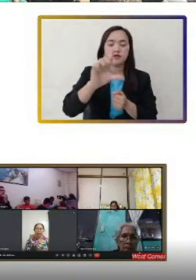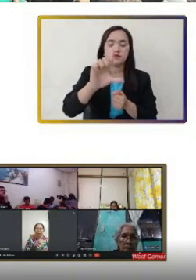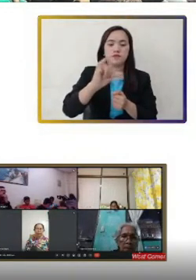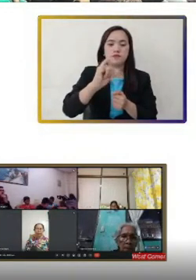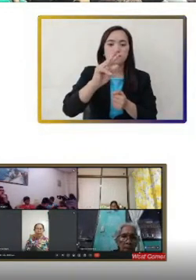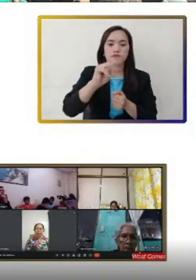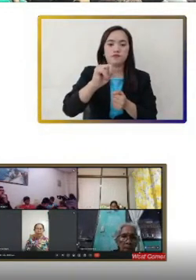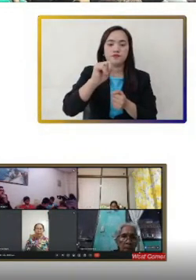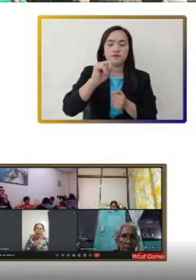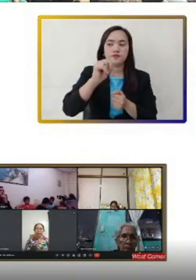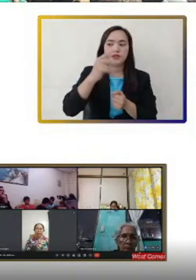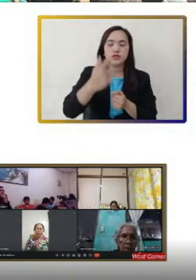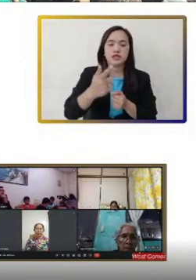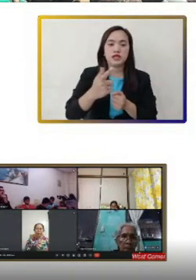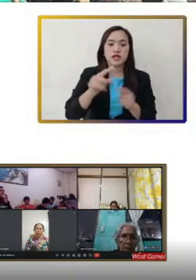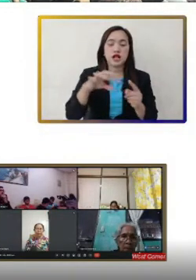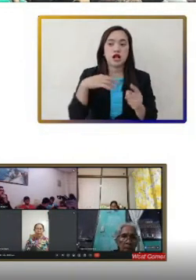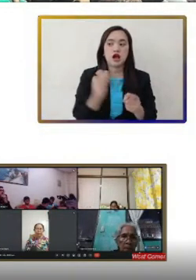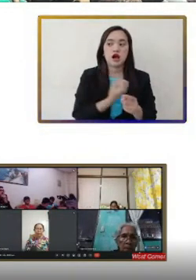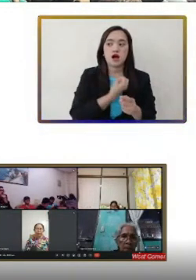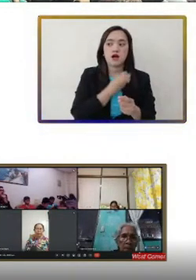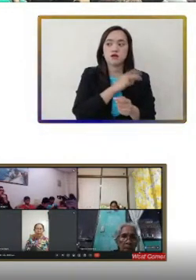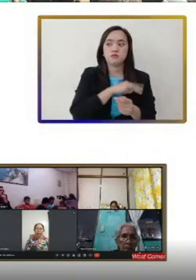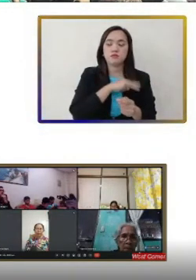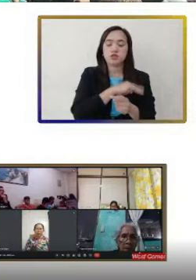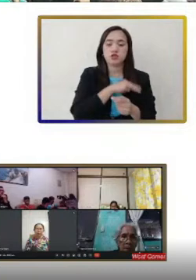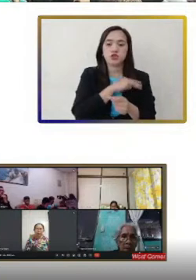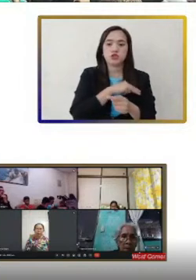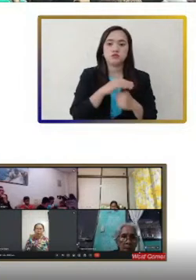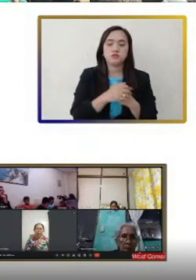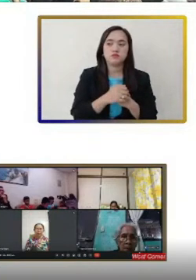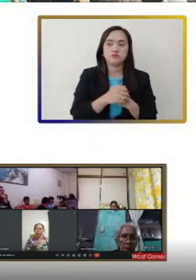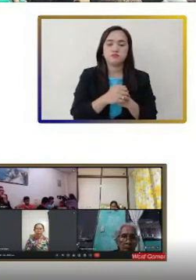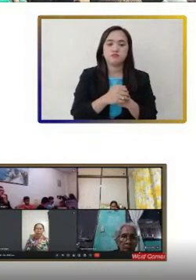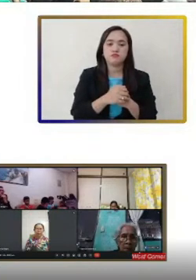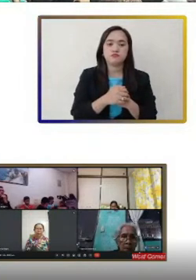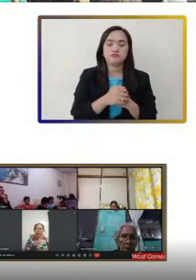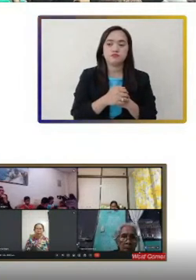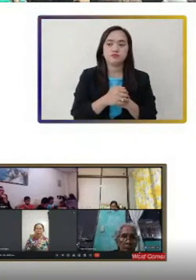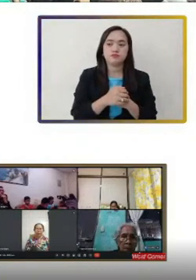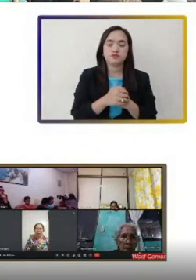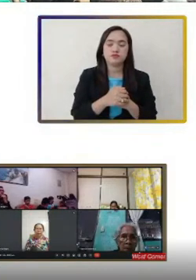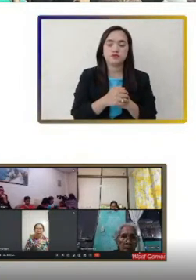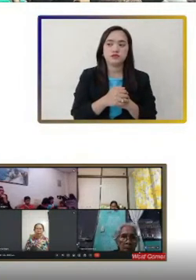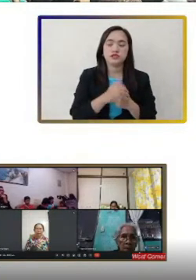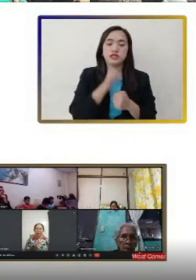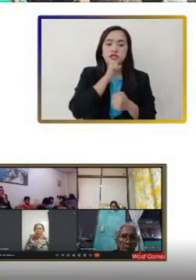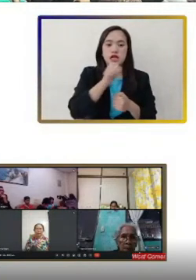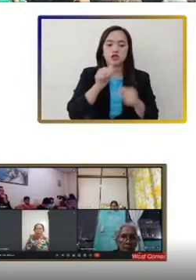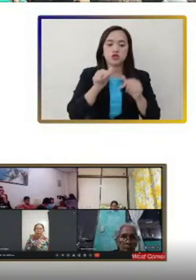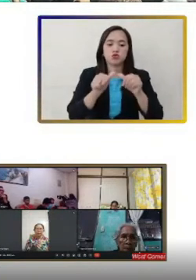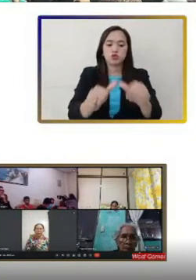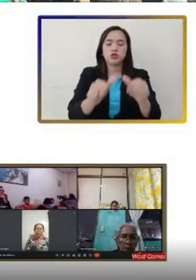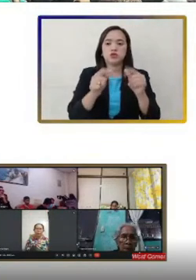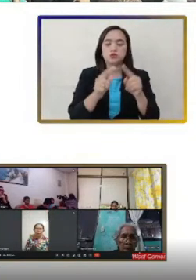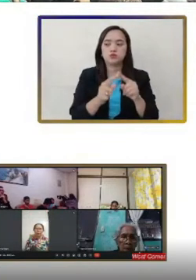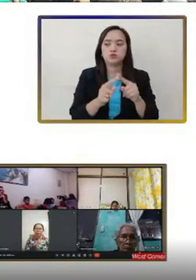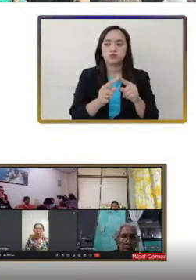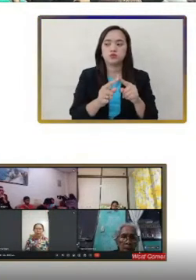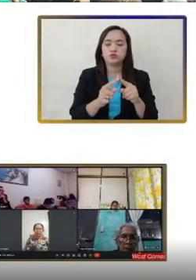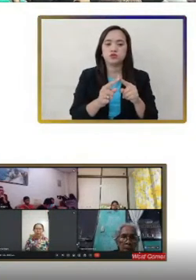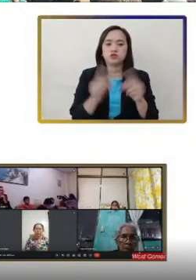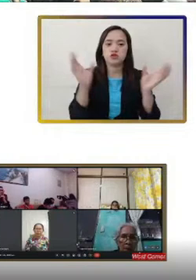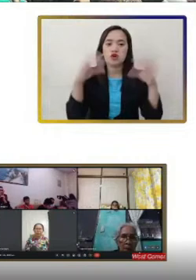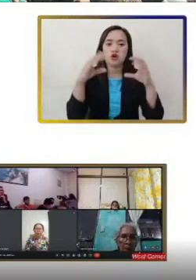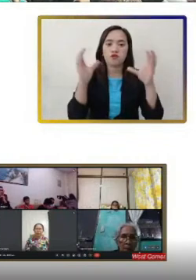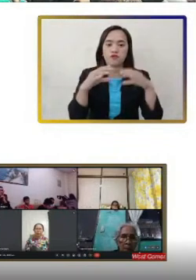akin pong ika-cancel yung ating conference po doon, you know, sapagkat sa